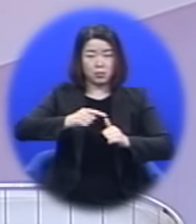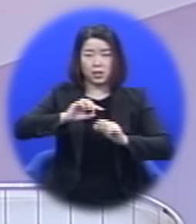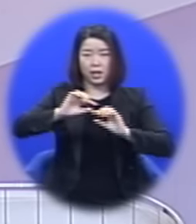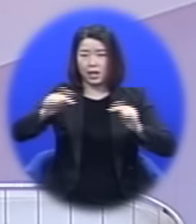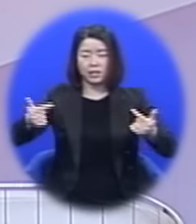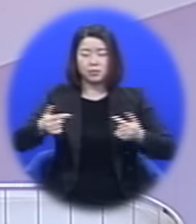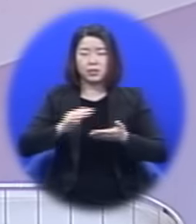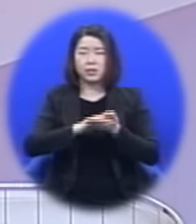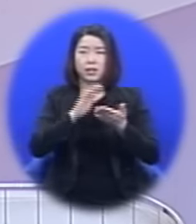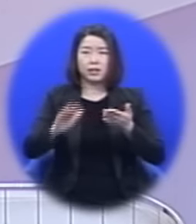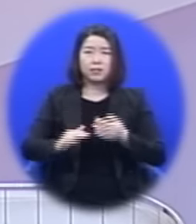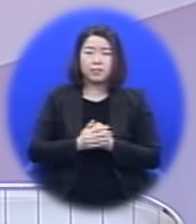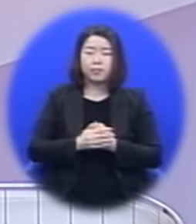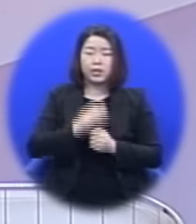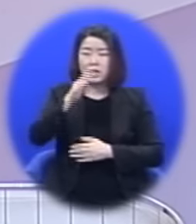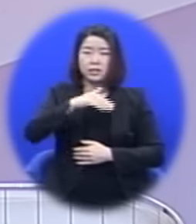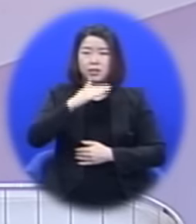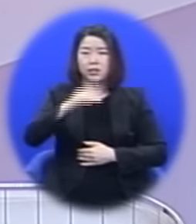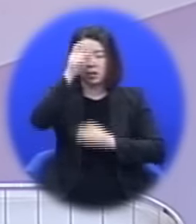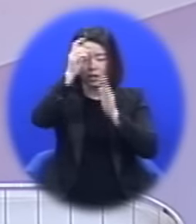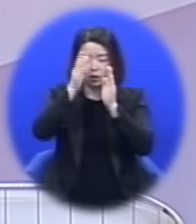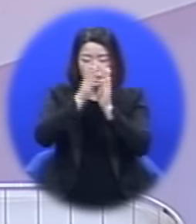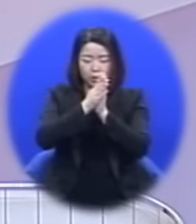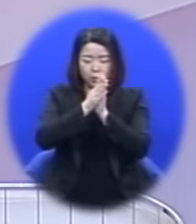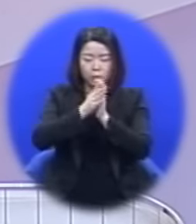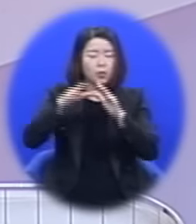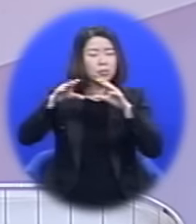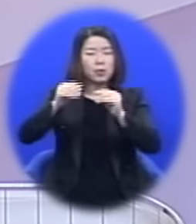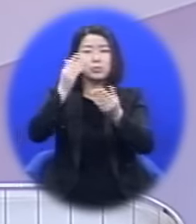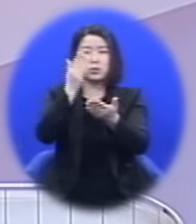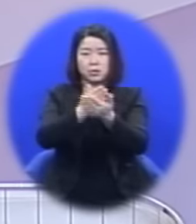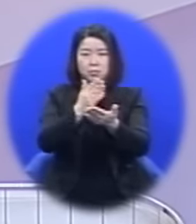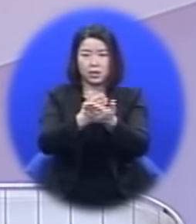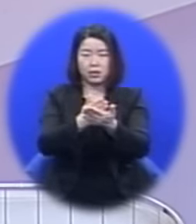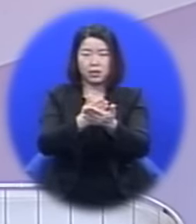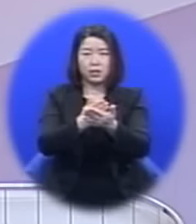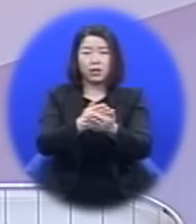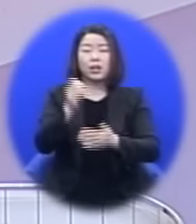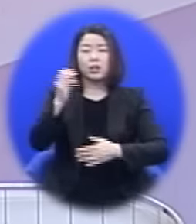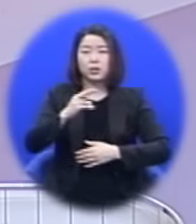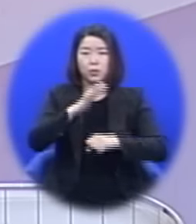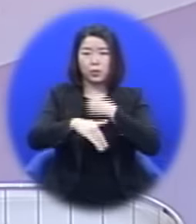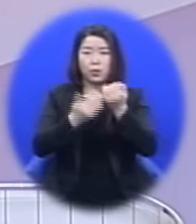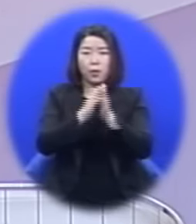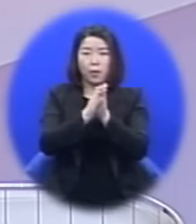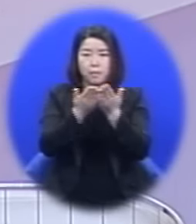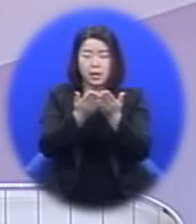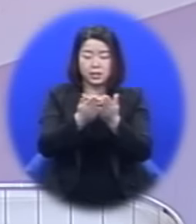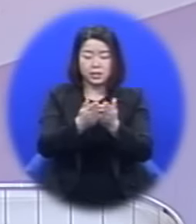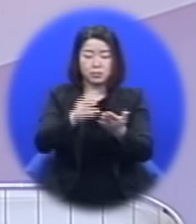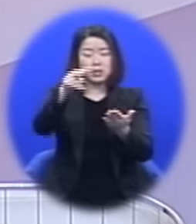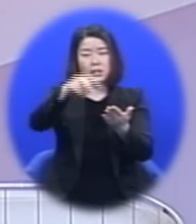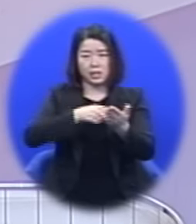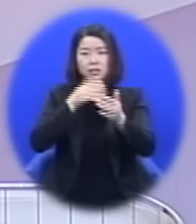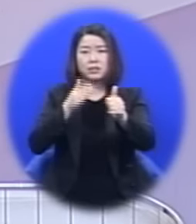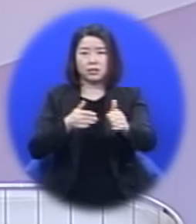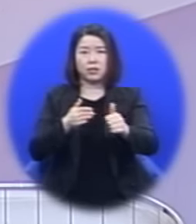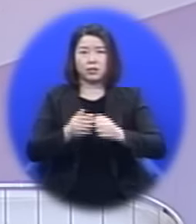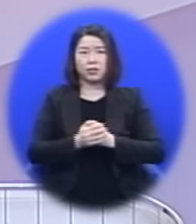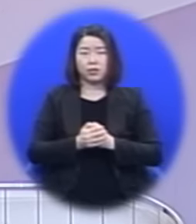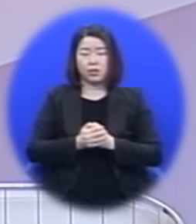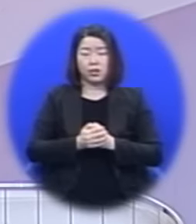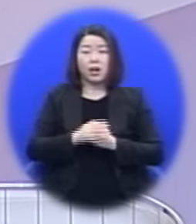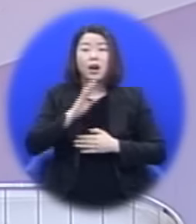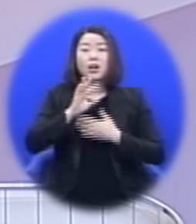아니십니다. 절대 기도를 놓치지 마시고, 그리고 말씀을 펼쳐 읽으세요.